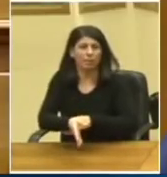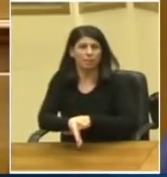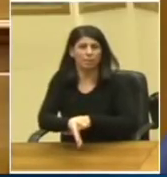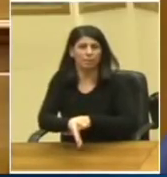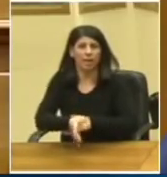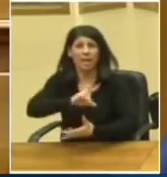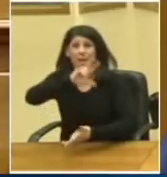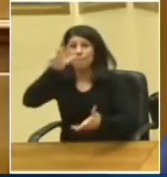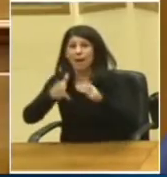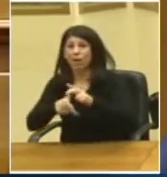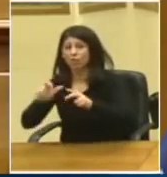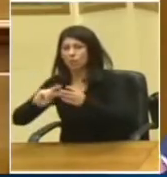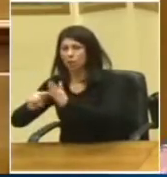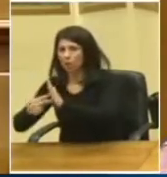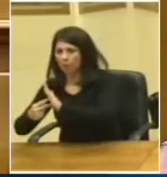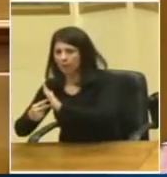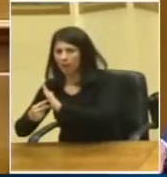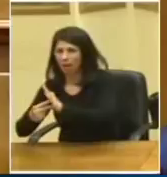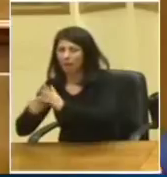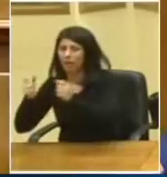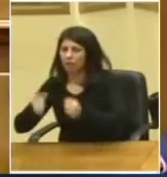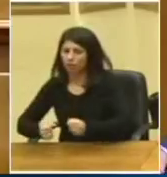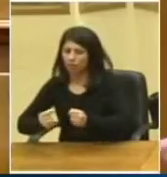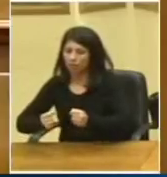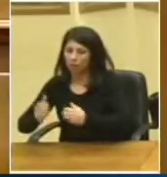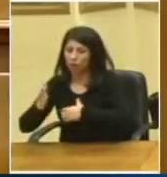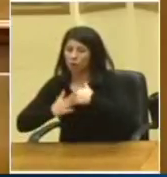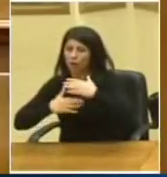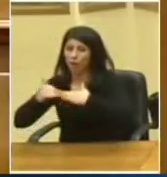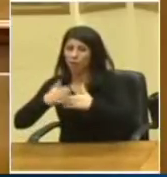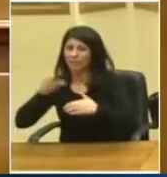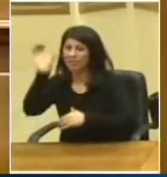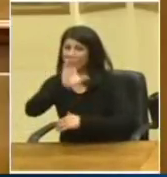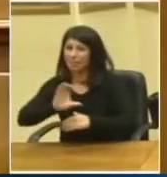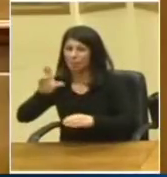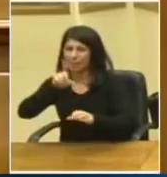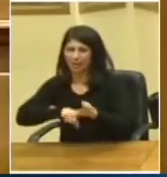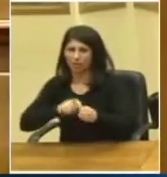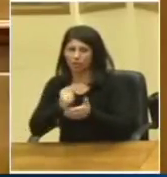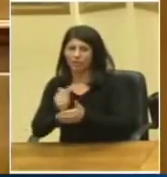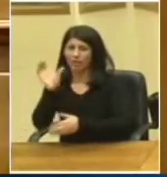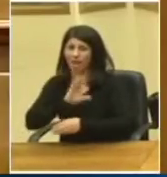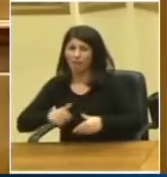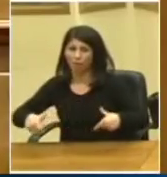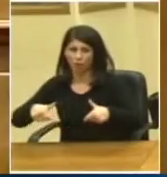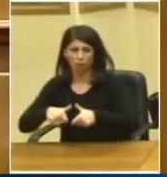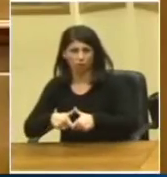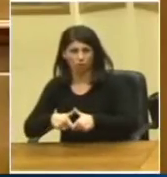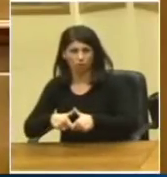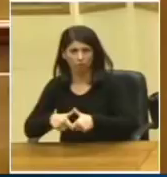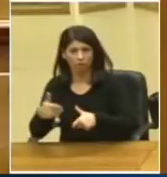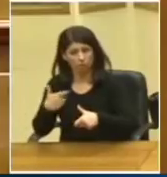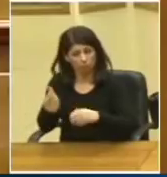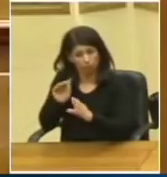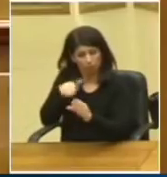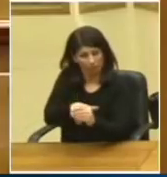η παγκόσμια οικονομία αλλά και το θεσμικό οικοδόμημα της Ευρωπαϊκής Ένωσης και της Ευρωζώνης, στο οποίο